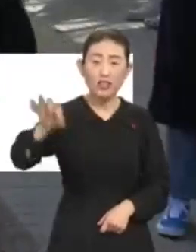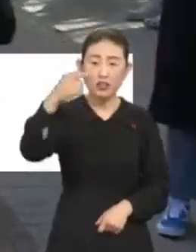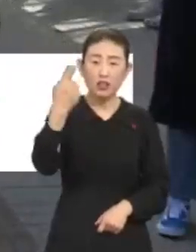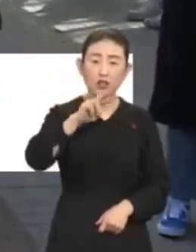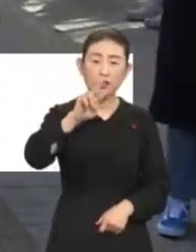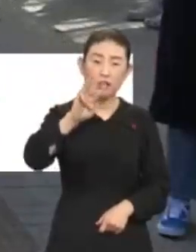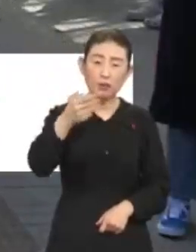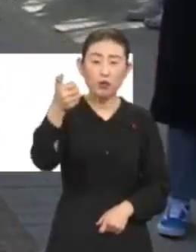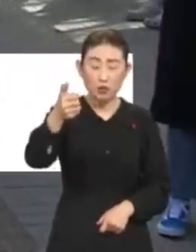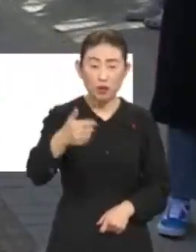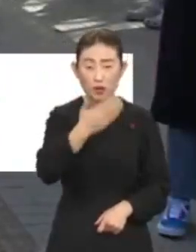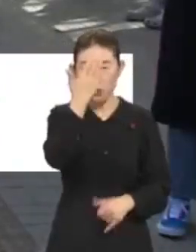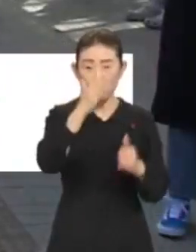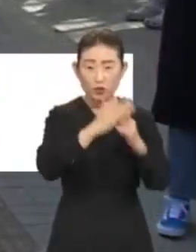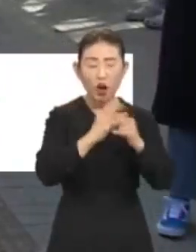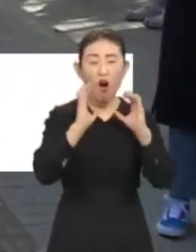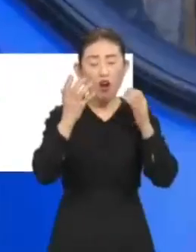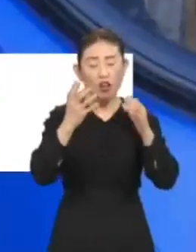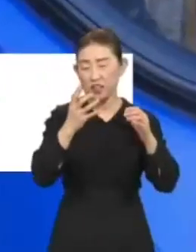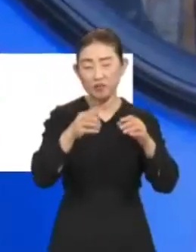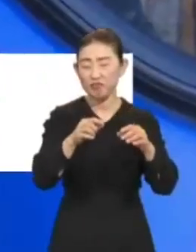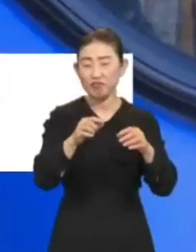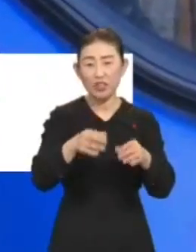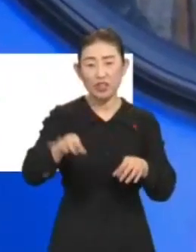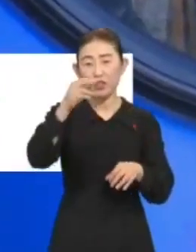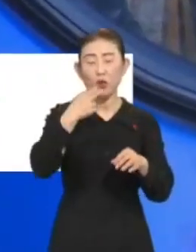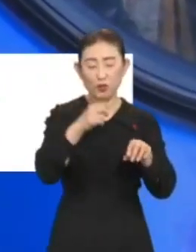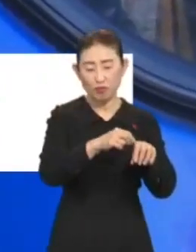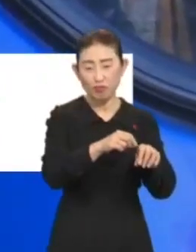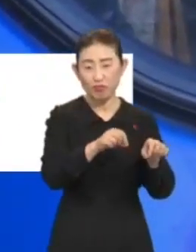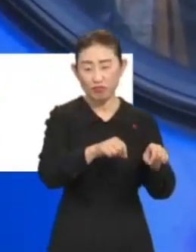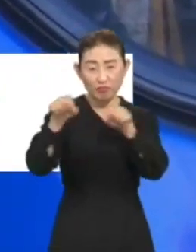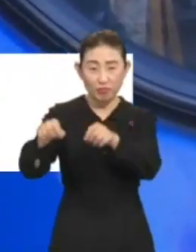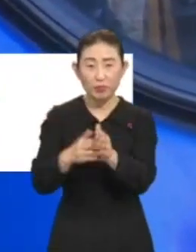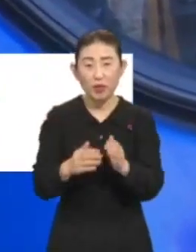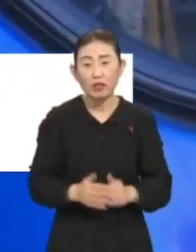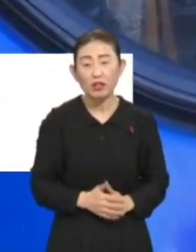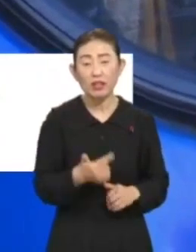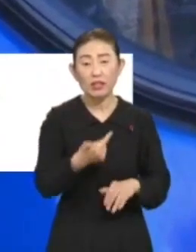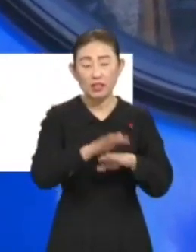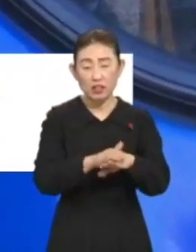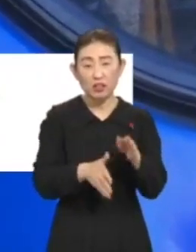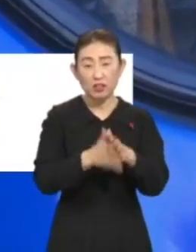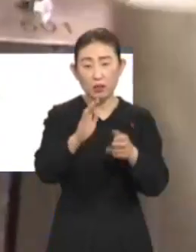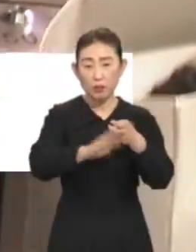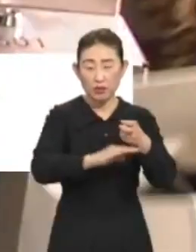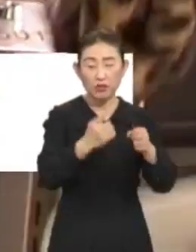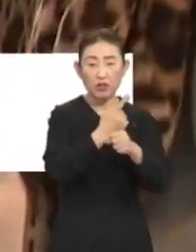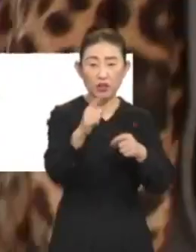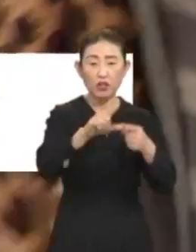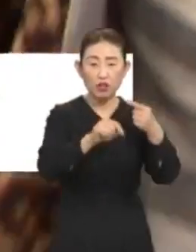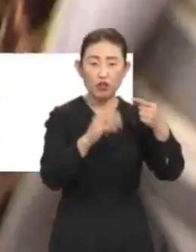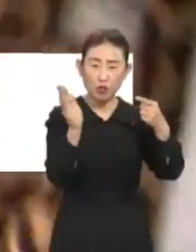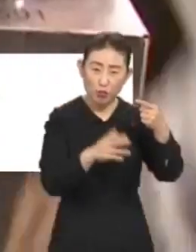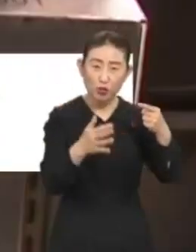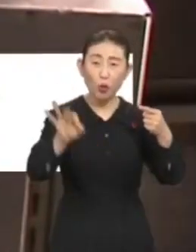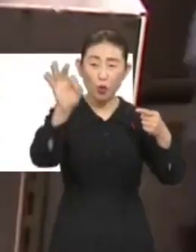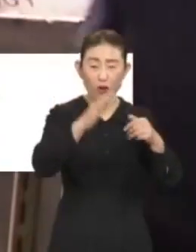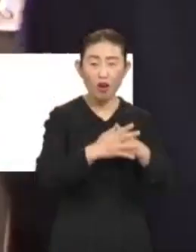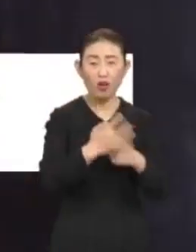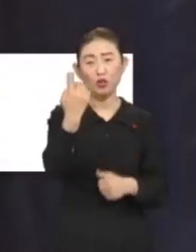오르고 청소년과 어린이 요금은 현재대로 동결됩니다 대전 신내 버스 요금도 내년 1월 1일부터